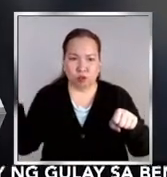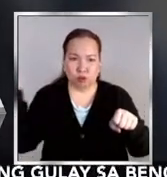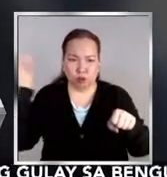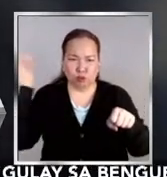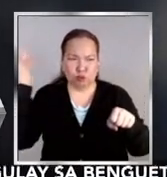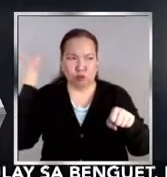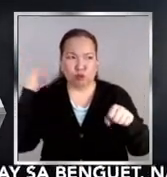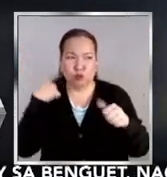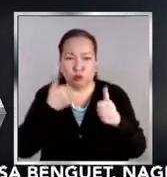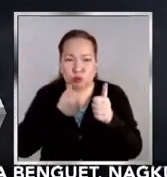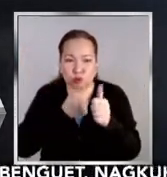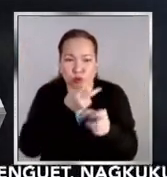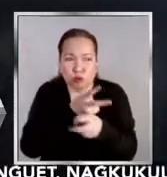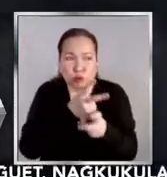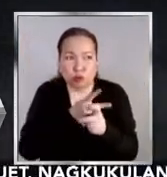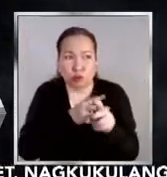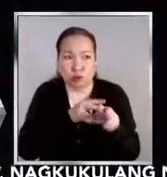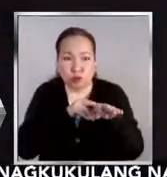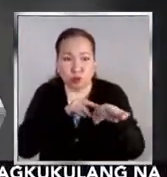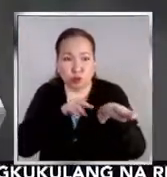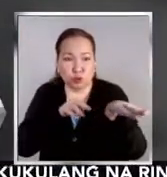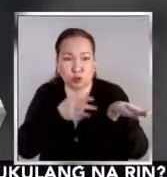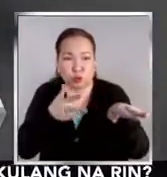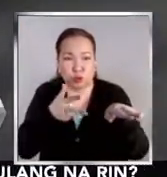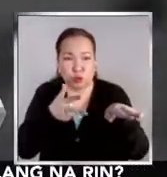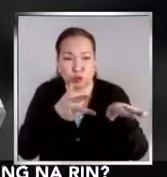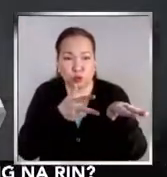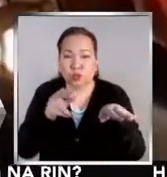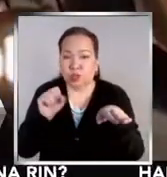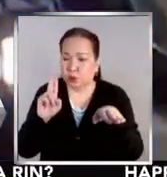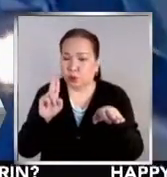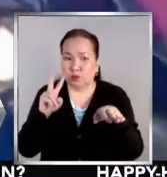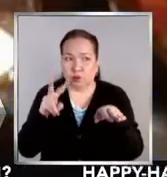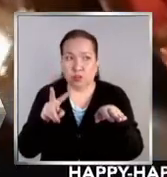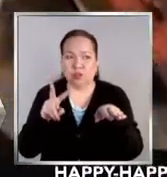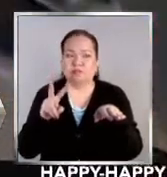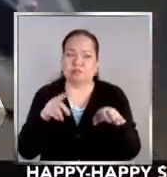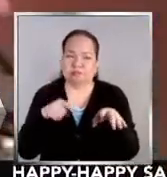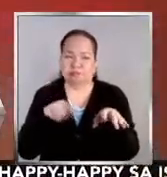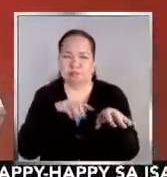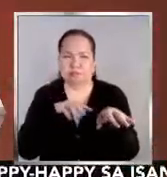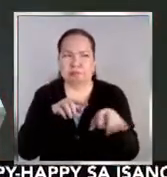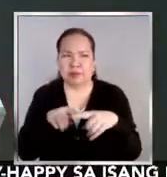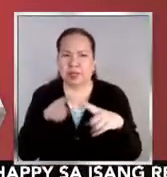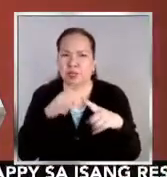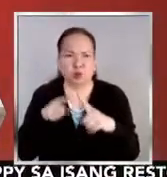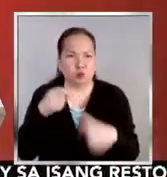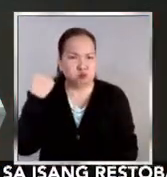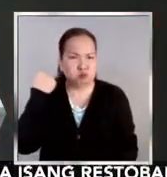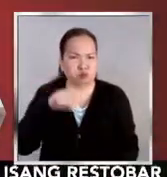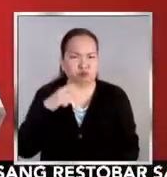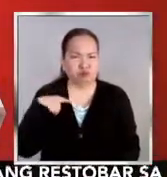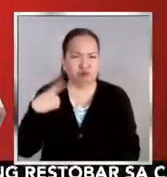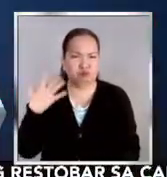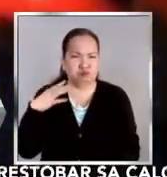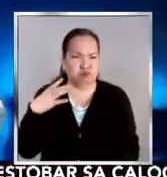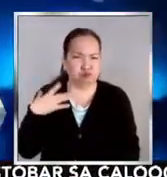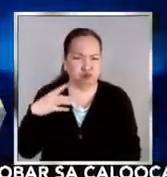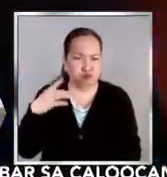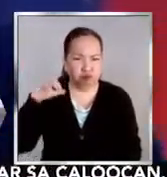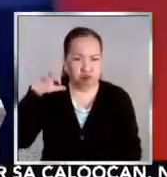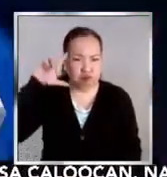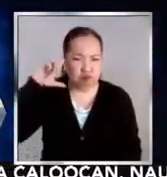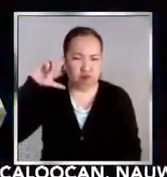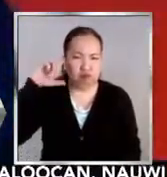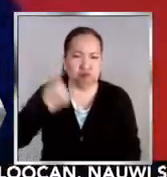na minamaneho naman ng pangalawang driver. Ayon sa LTO, bukod sa reckless driving, ay sasampahan ang rider ng failure to